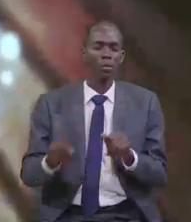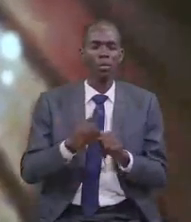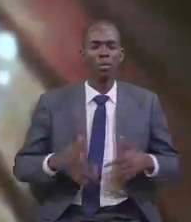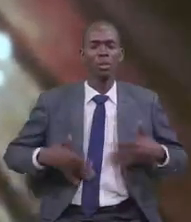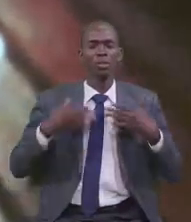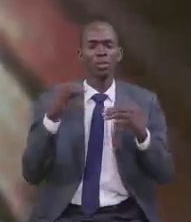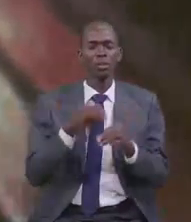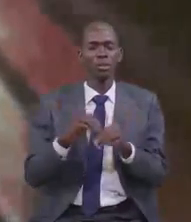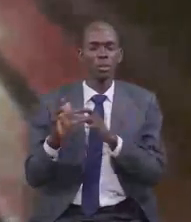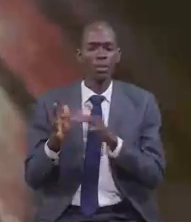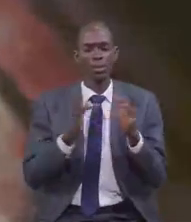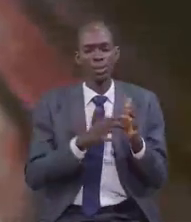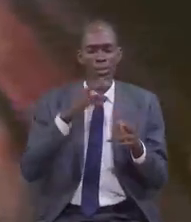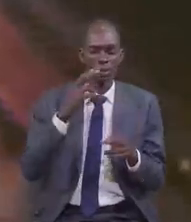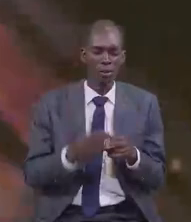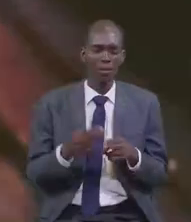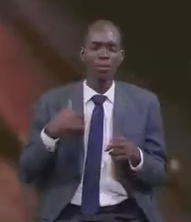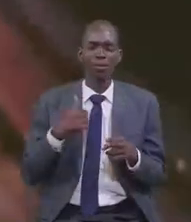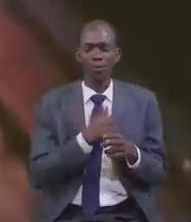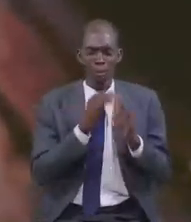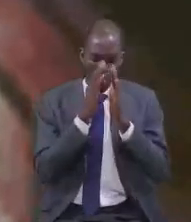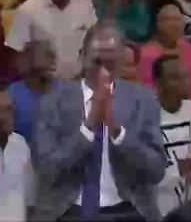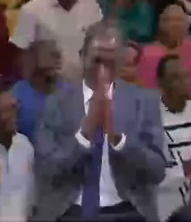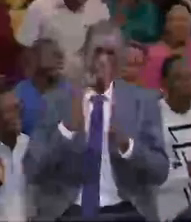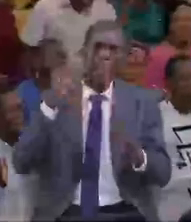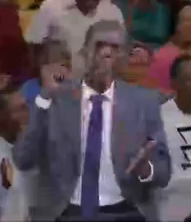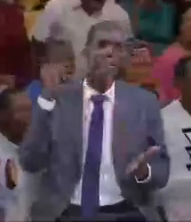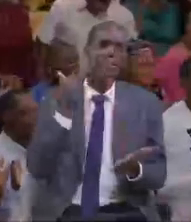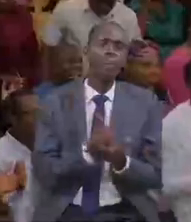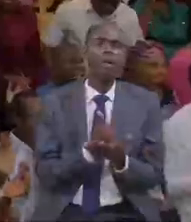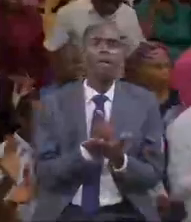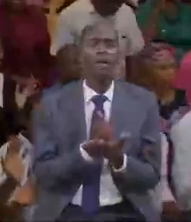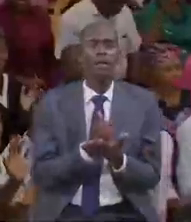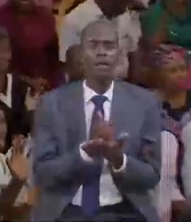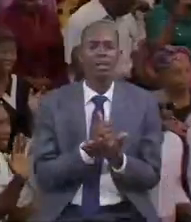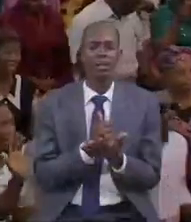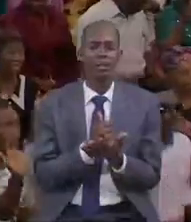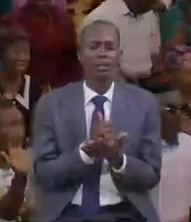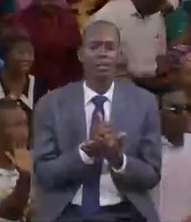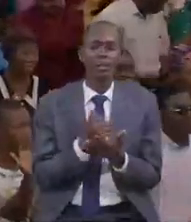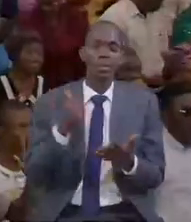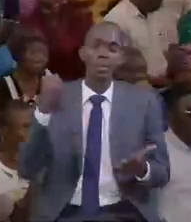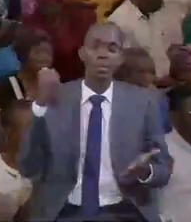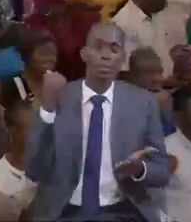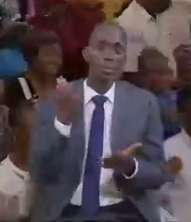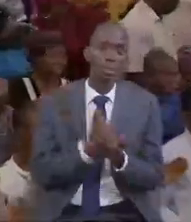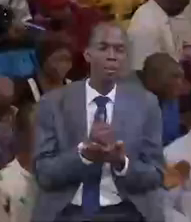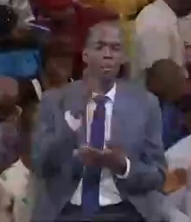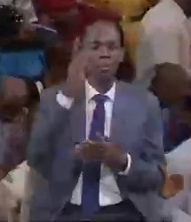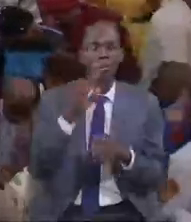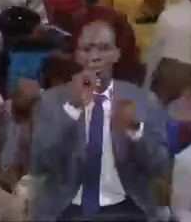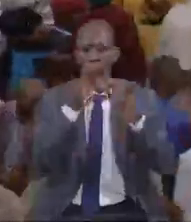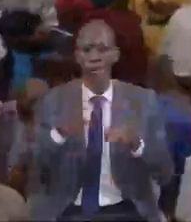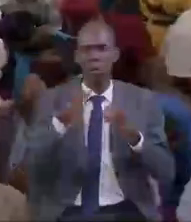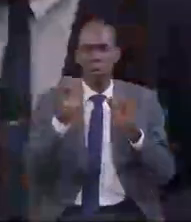Au nom de Jésus, nous prions. Amen. Que le Seigneur vous bénisse,